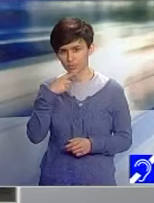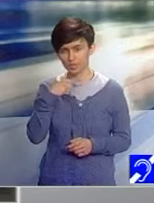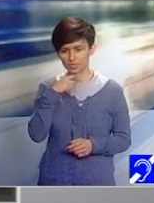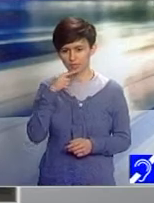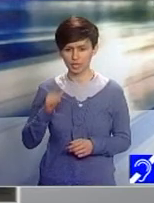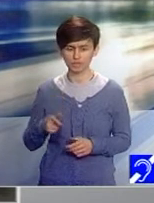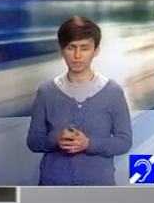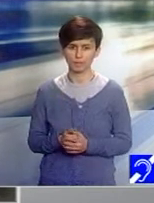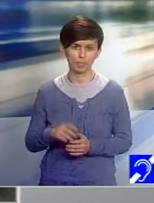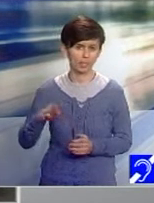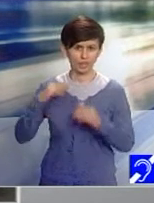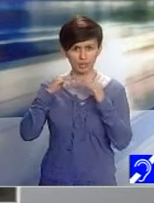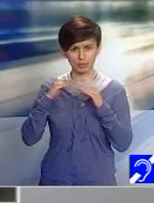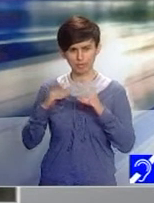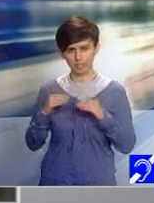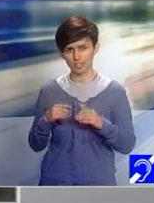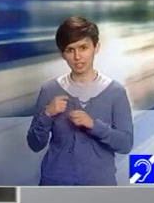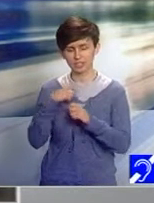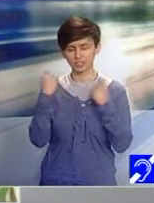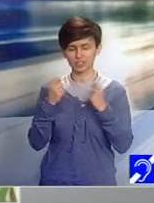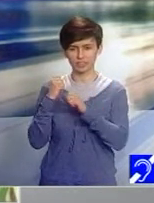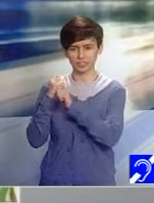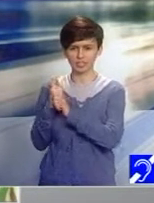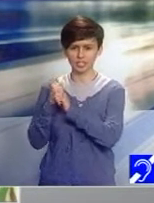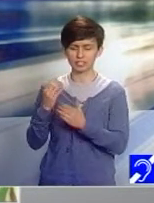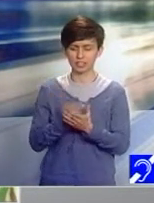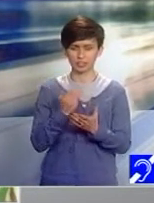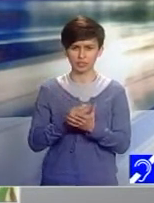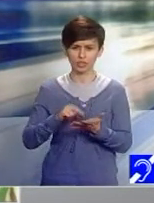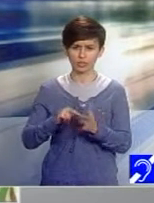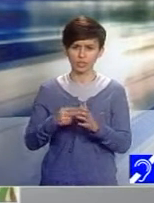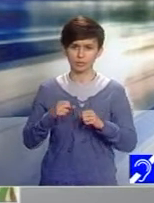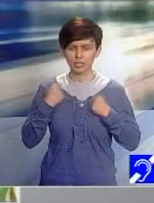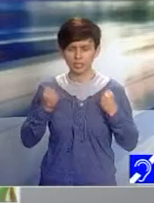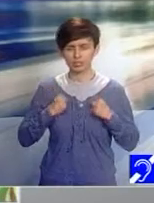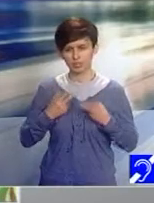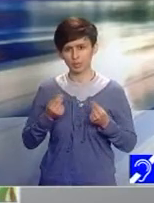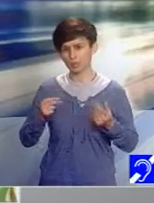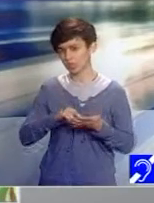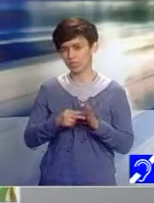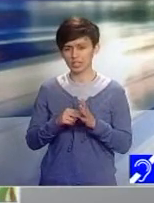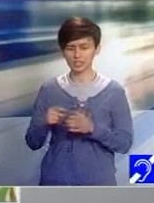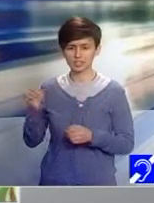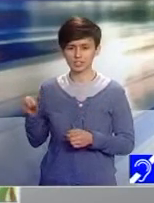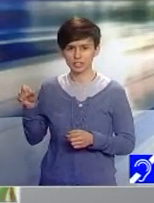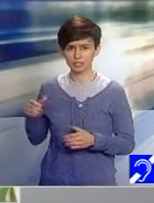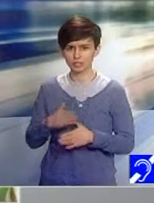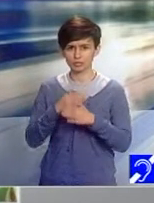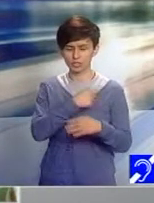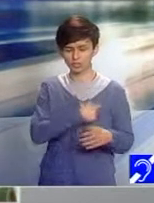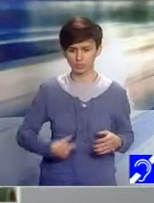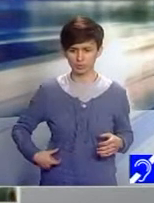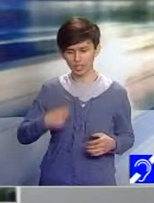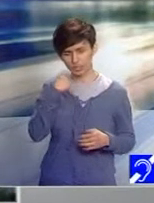Cea de-a patra ediție a festivalului Traista cu povești, organizat prin efortul comun al mai multor organizații civile și cu sprijinul primăriei